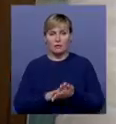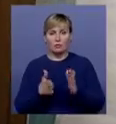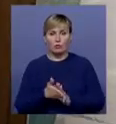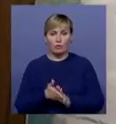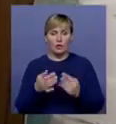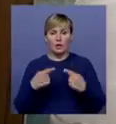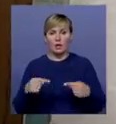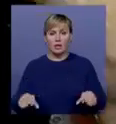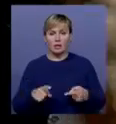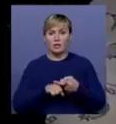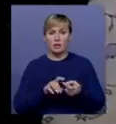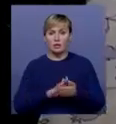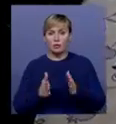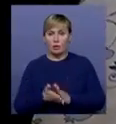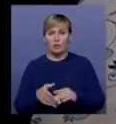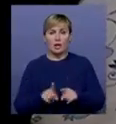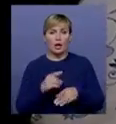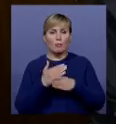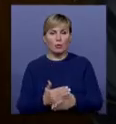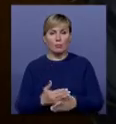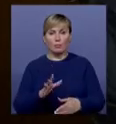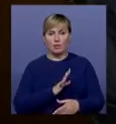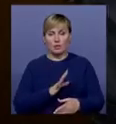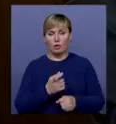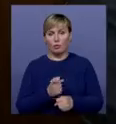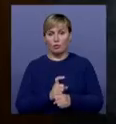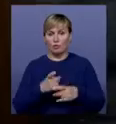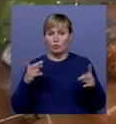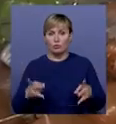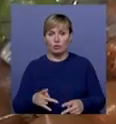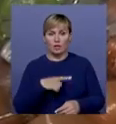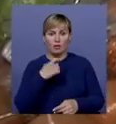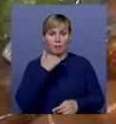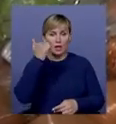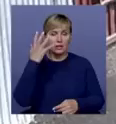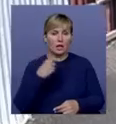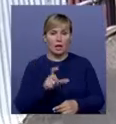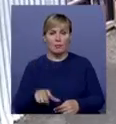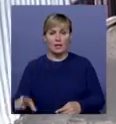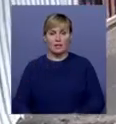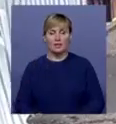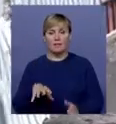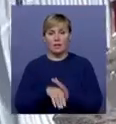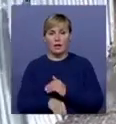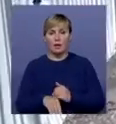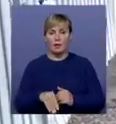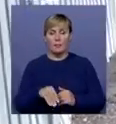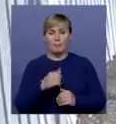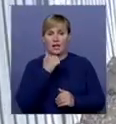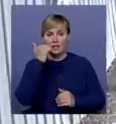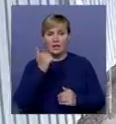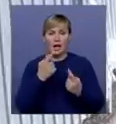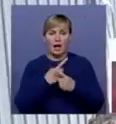острой эпидемиологической ситуации такая помощь пришлась весьма кстати, говорят благодарные алматинцы. В рамках благотворительной акции